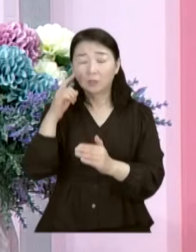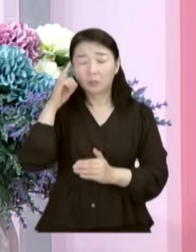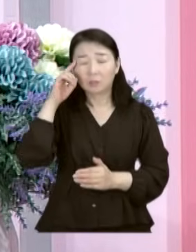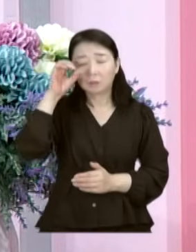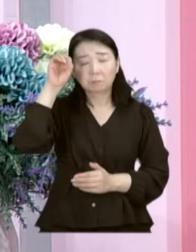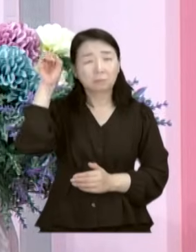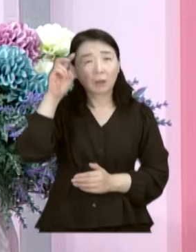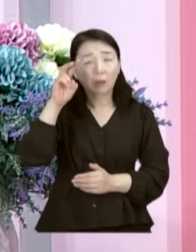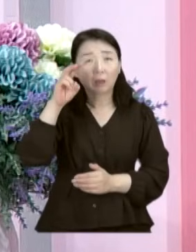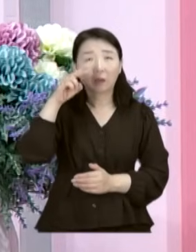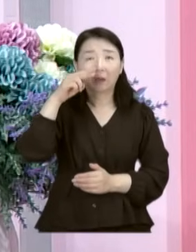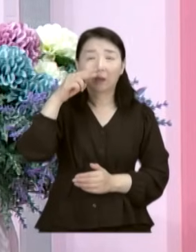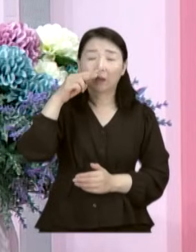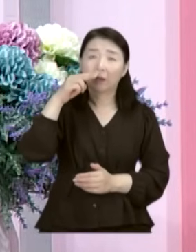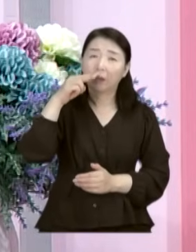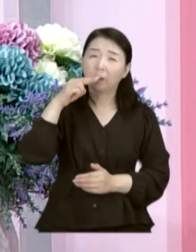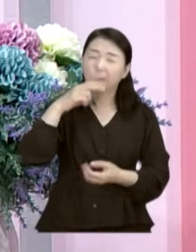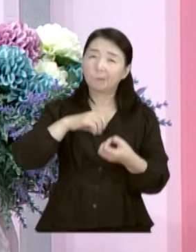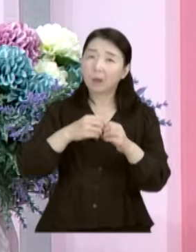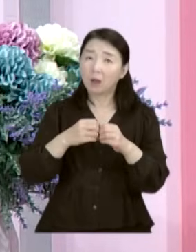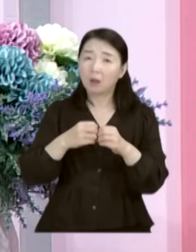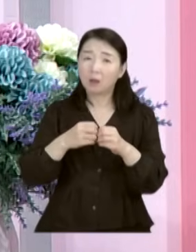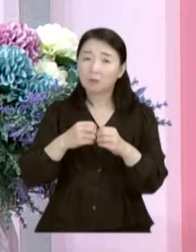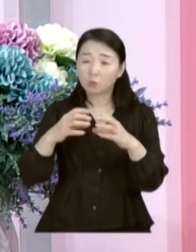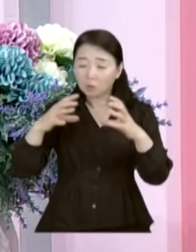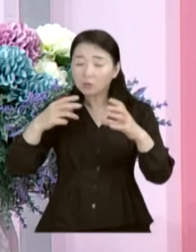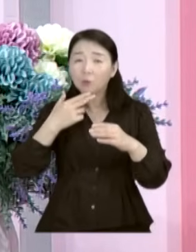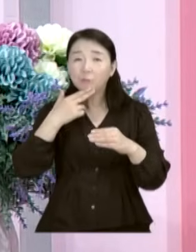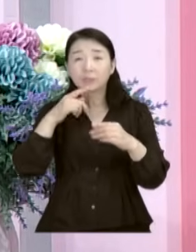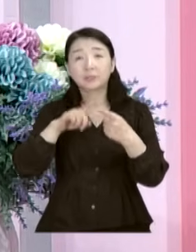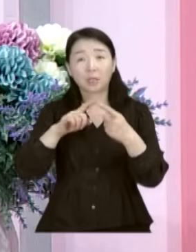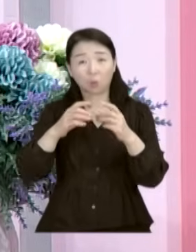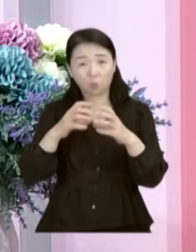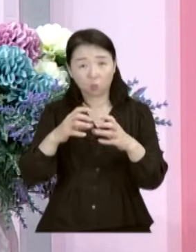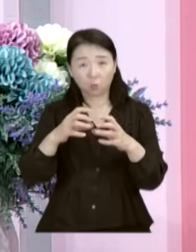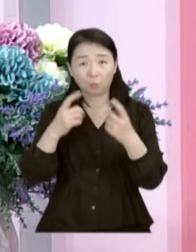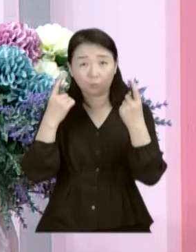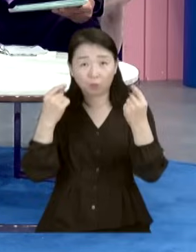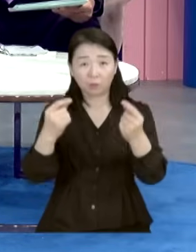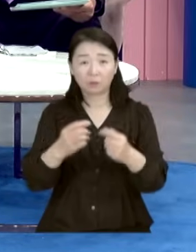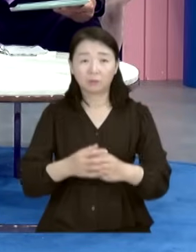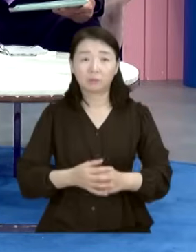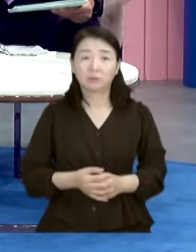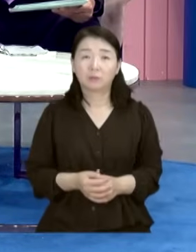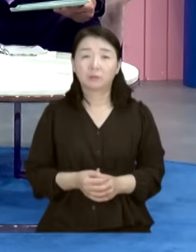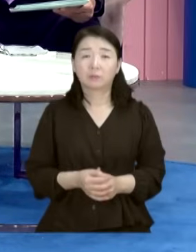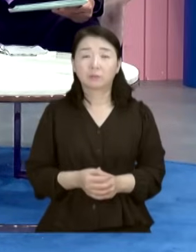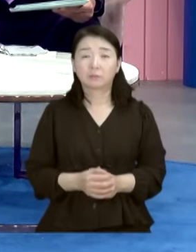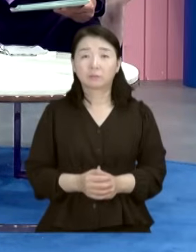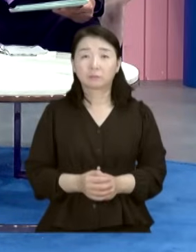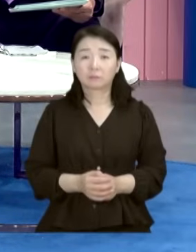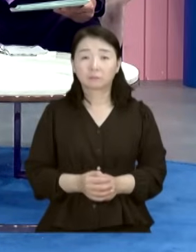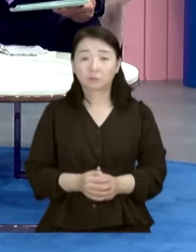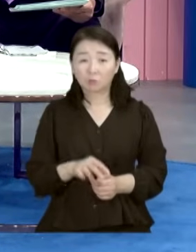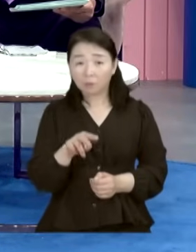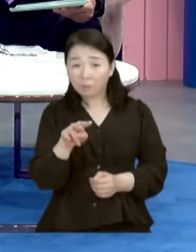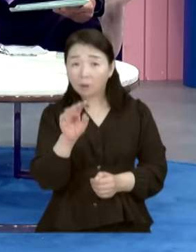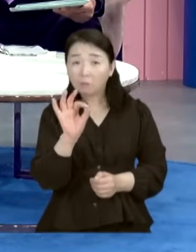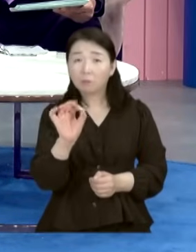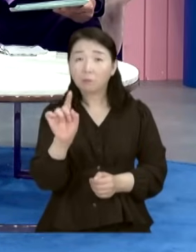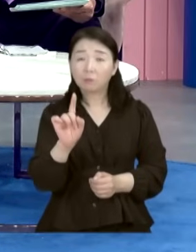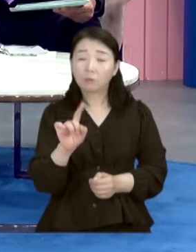이게 돌연변인가 돌연변인지 뭔지 이게 커지지 않았대요 안 커졌대요 그래서